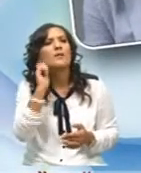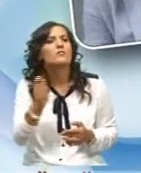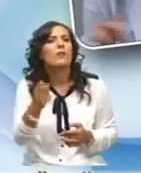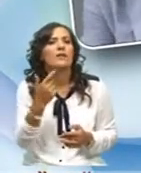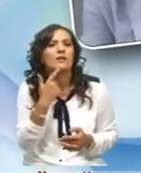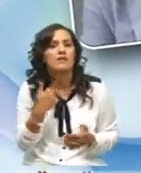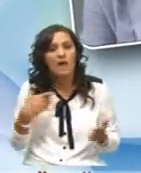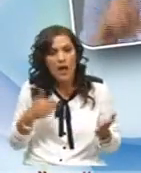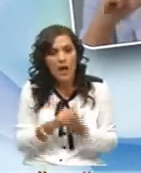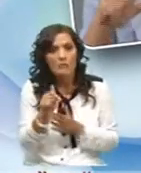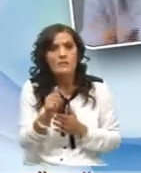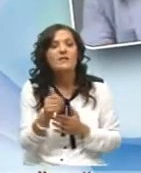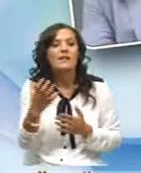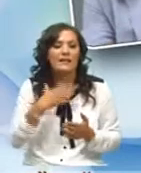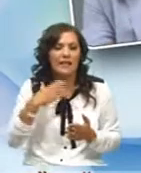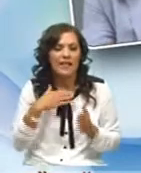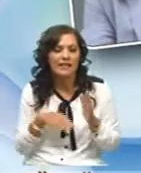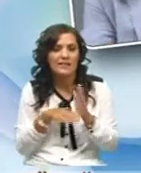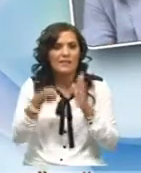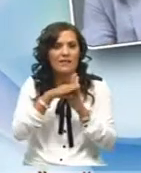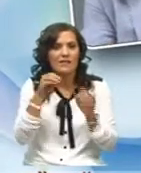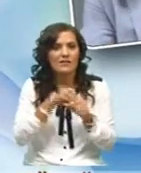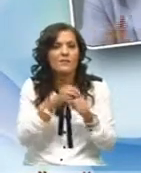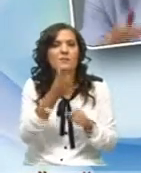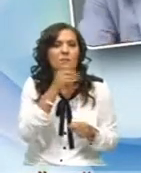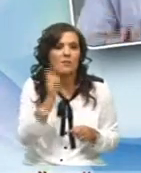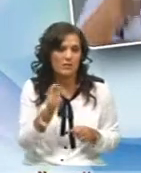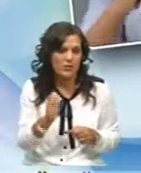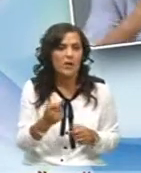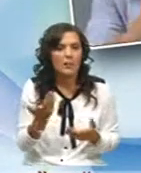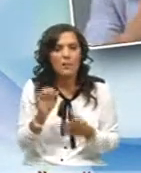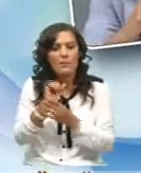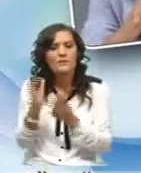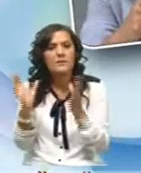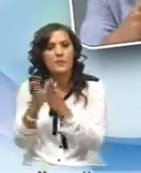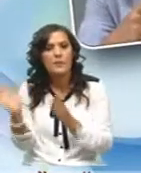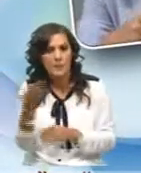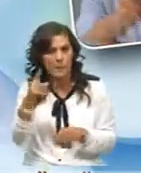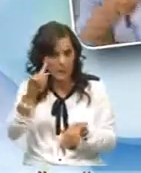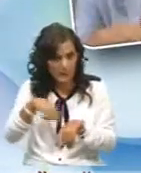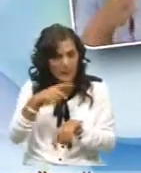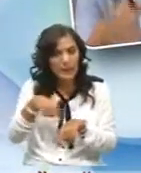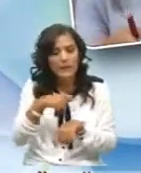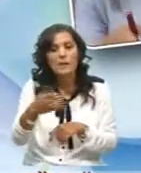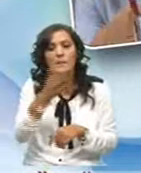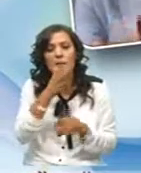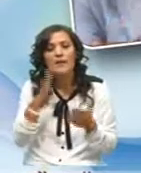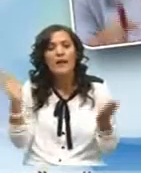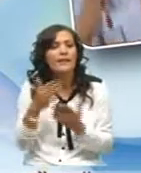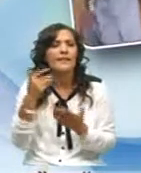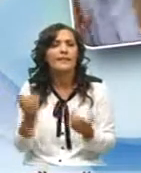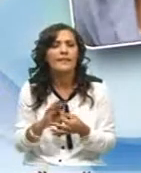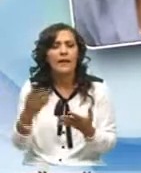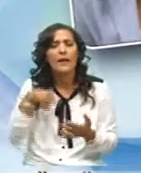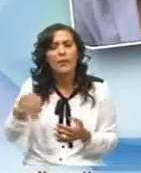zorundayız hepsini kendi seviyemi de bilmek zorundasın iş ilanları meslek grubuna geçtiğinde bildiğin Her